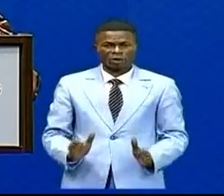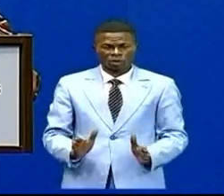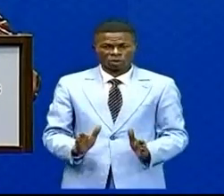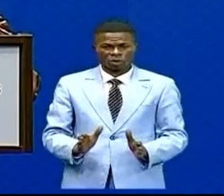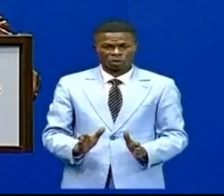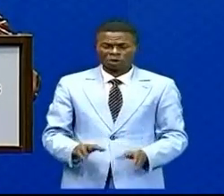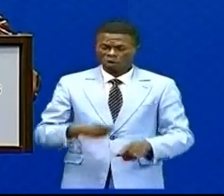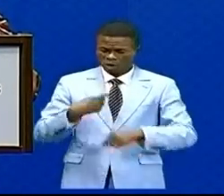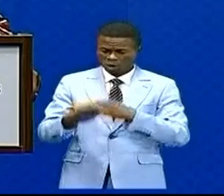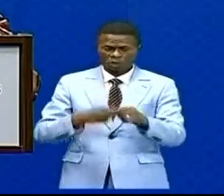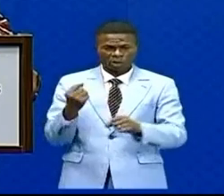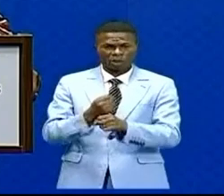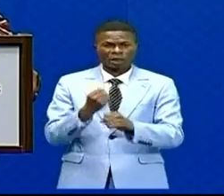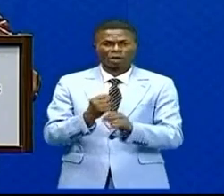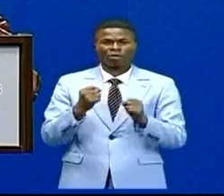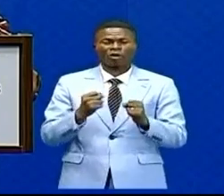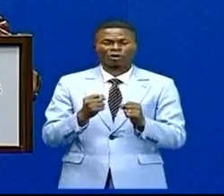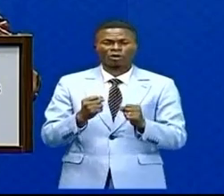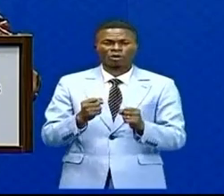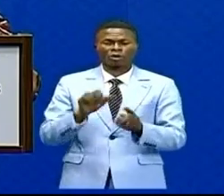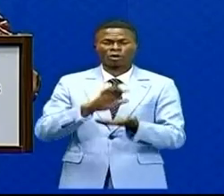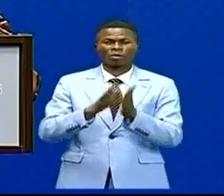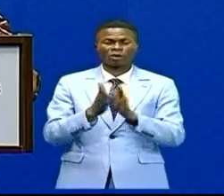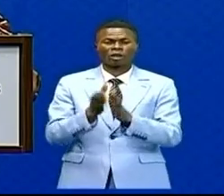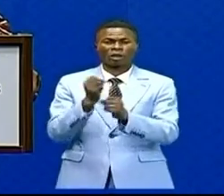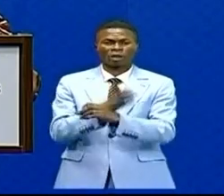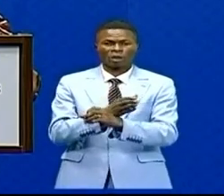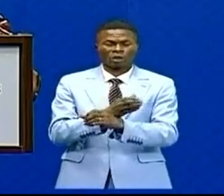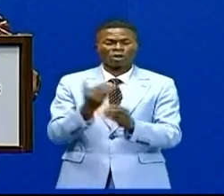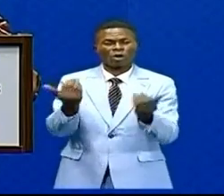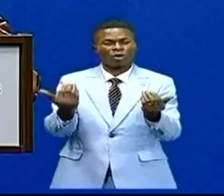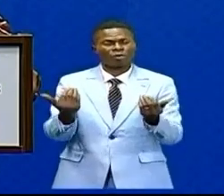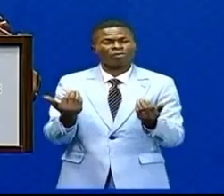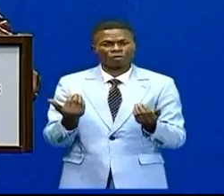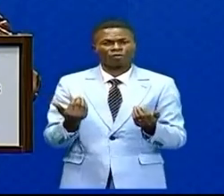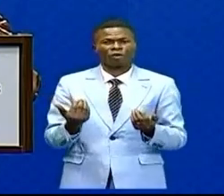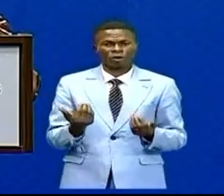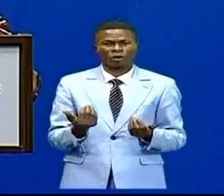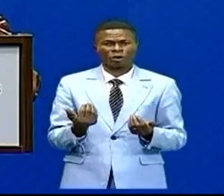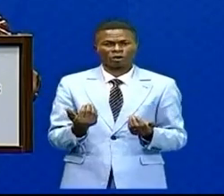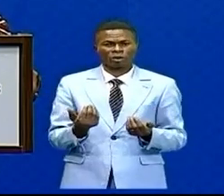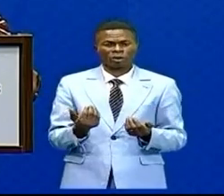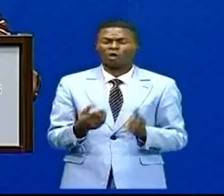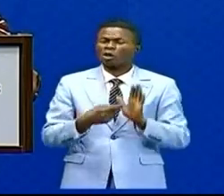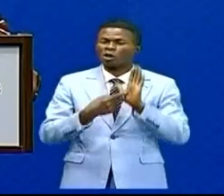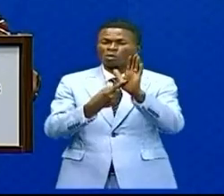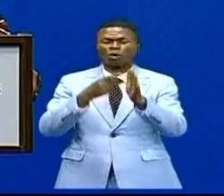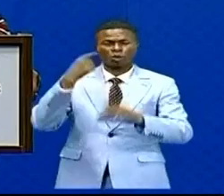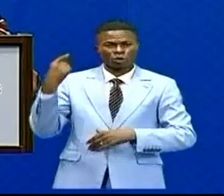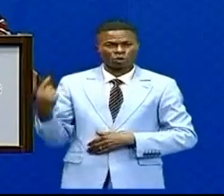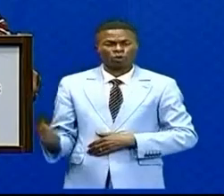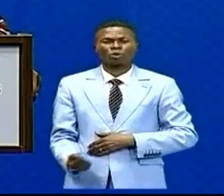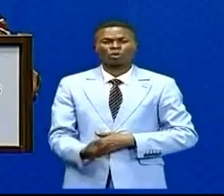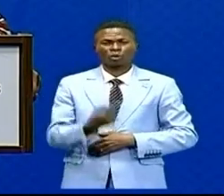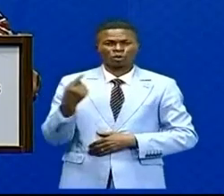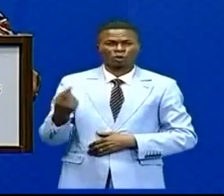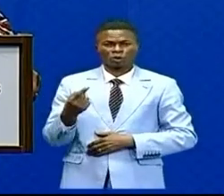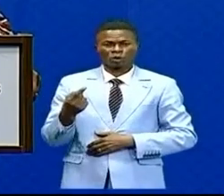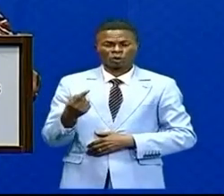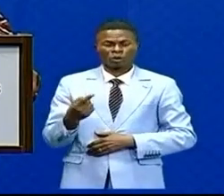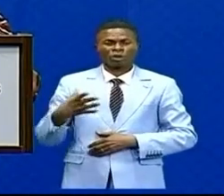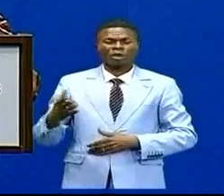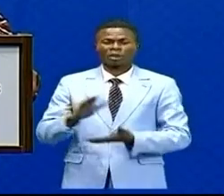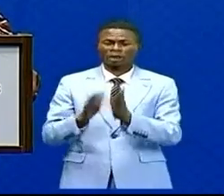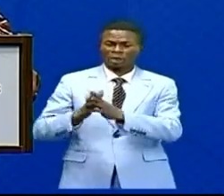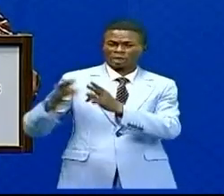tout en œuvre pour la matérialisation de cette volonté, maintes fois exprimée, de nous réapproprier